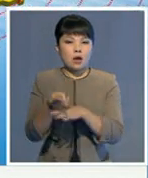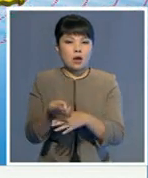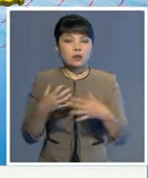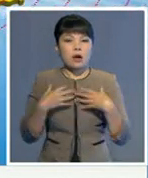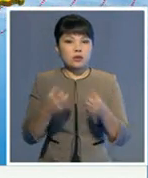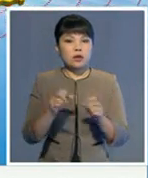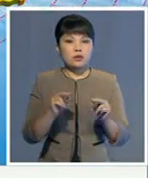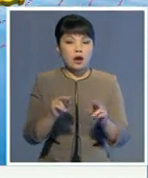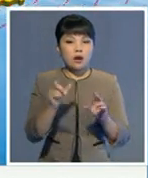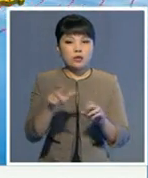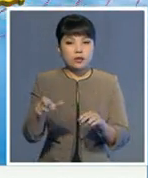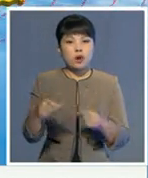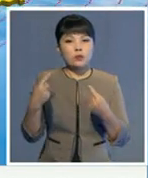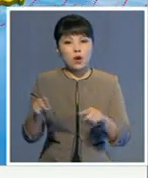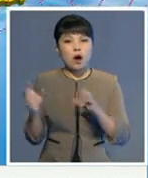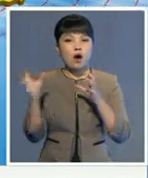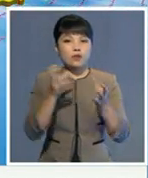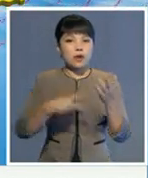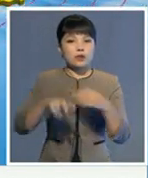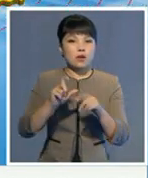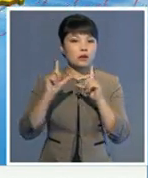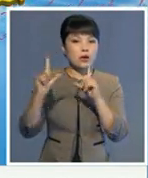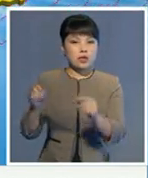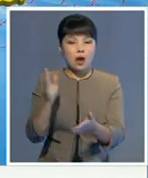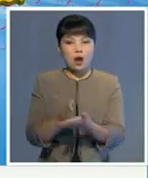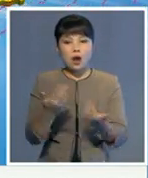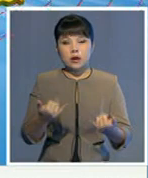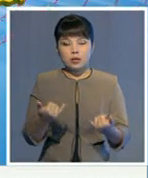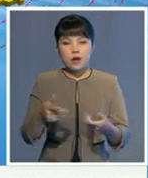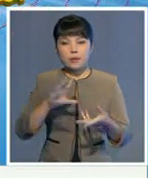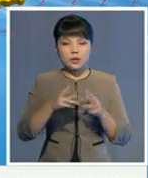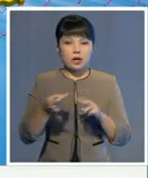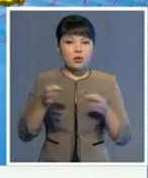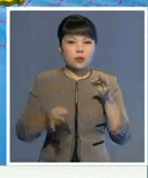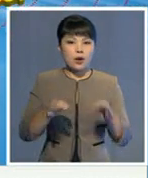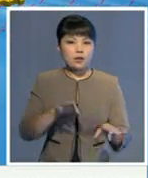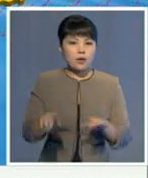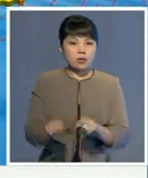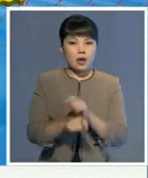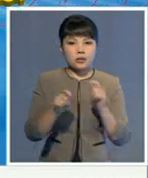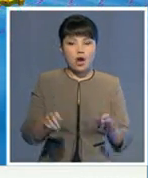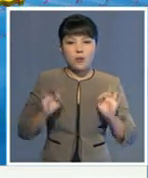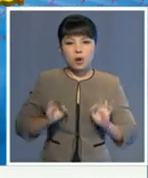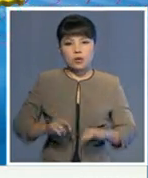адамдарды жолшыбай өзге автобусқа мінгізіп жіберген. Қазір аталған іске қатысты қылмыстық іс қозғалды. Прокурорлар мен